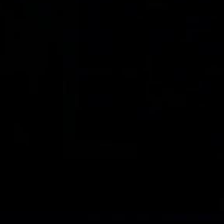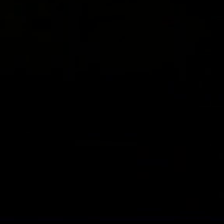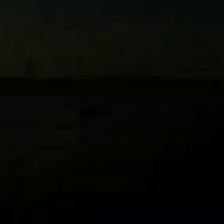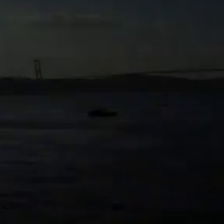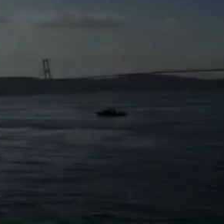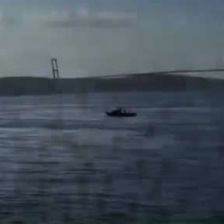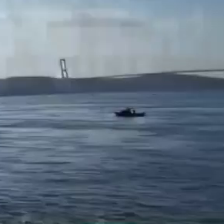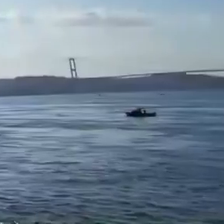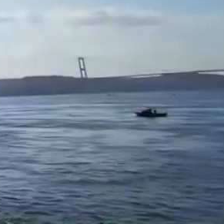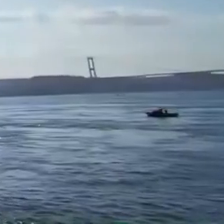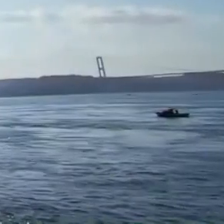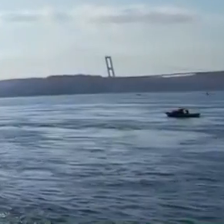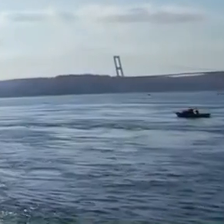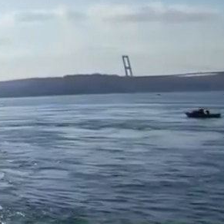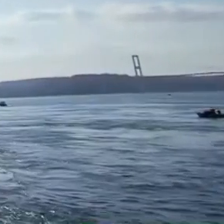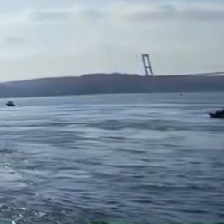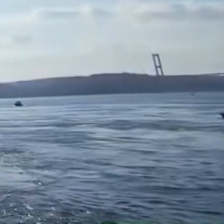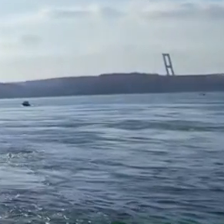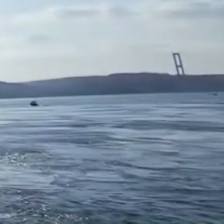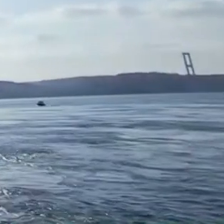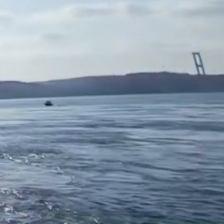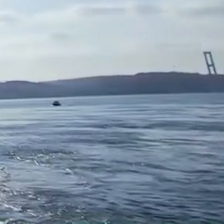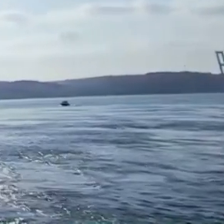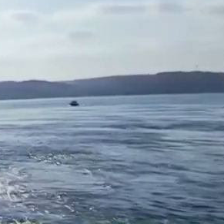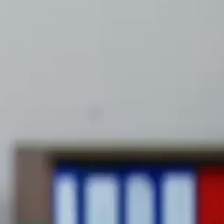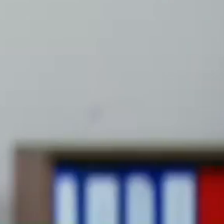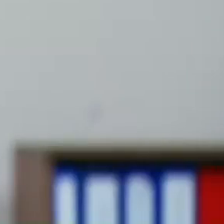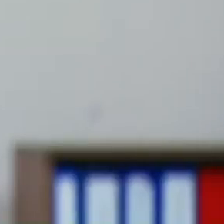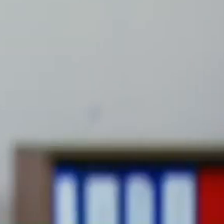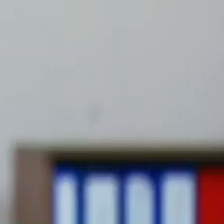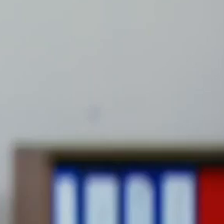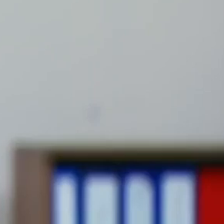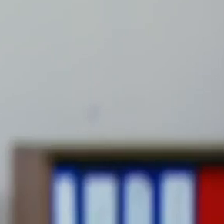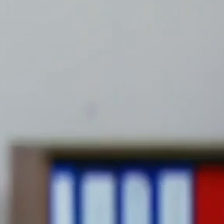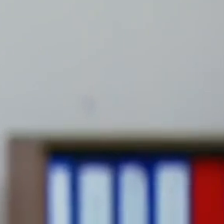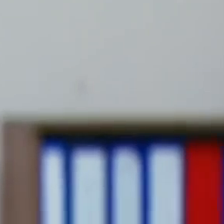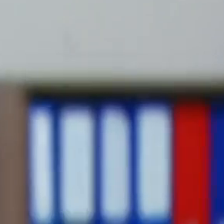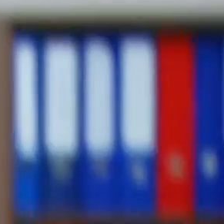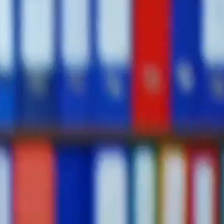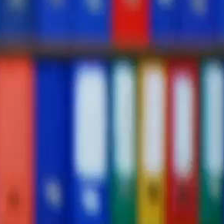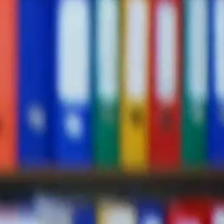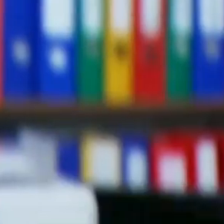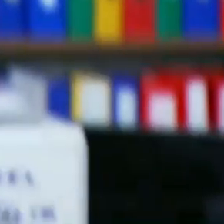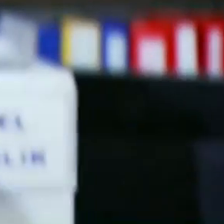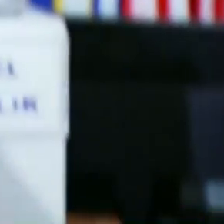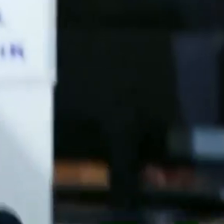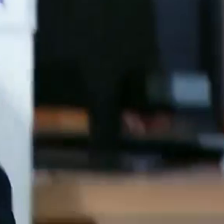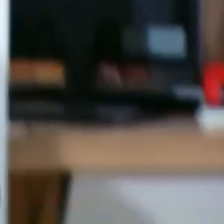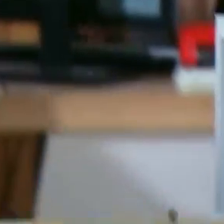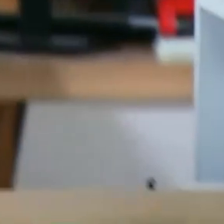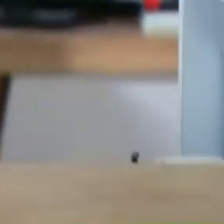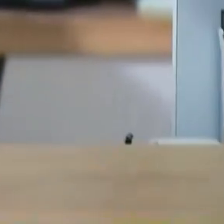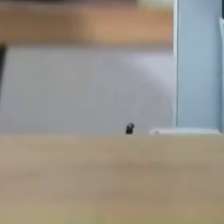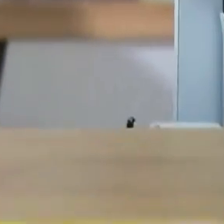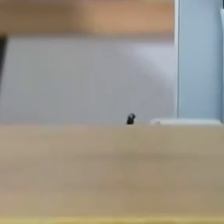Karanlık. İki gün önce güneşin yansımasıyla ışıl ışıl parlayan Boğaz. Nurhan'ın çalıştığı bir numaralı bankoda 8